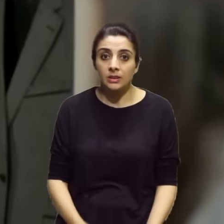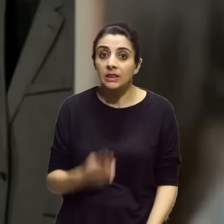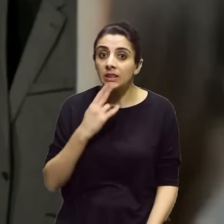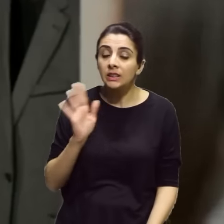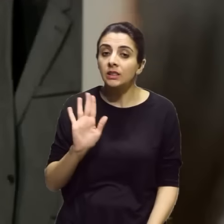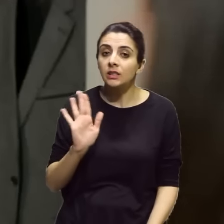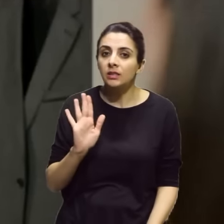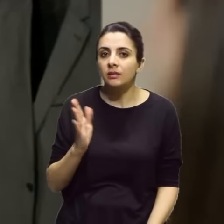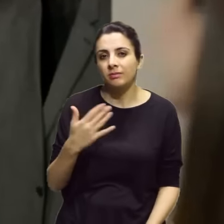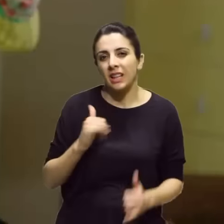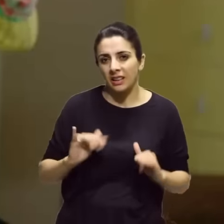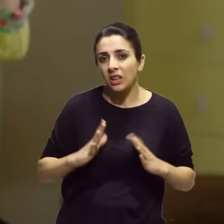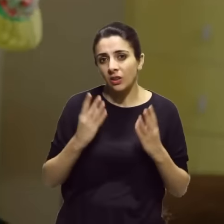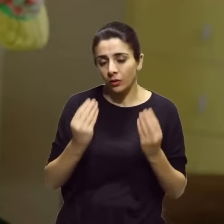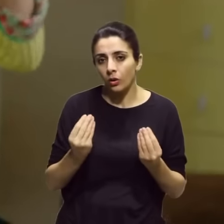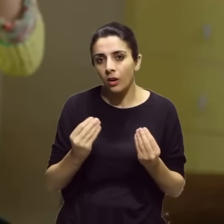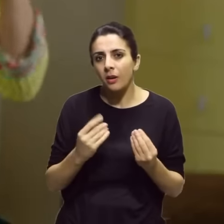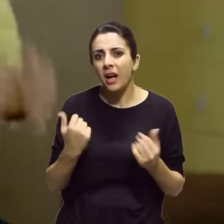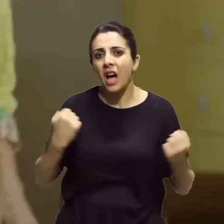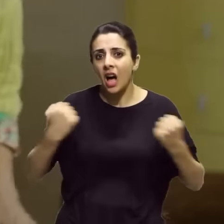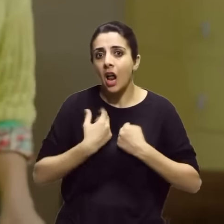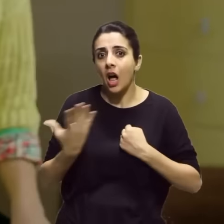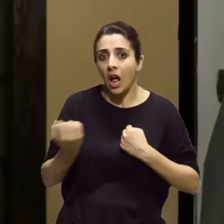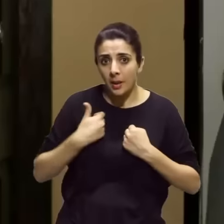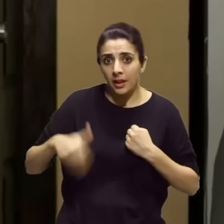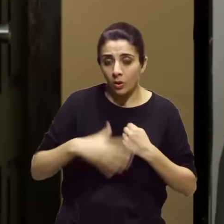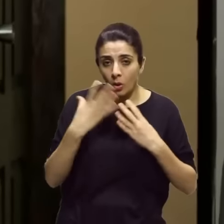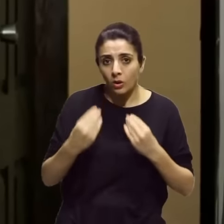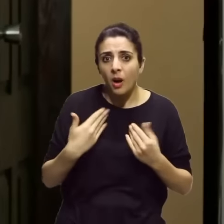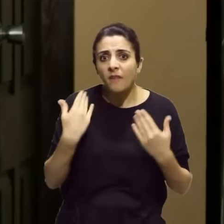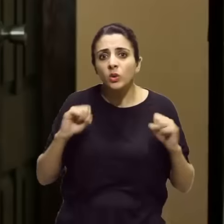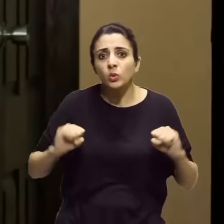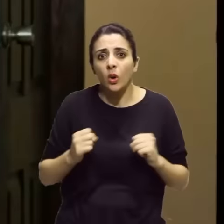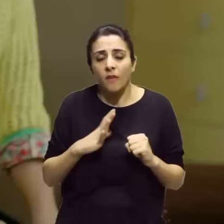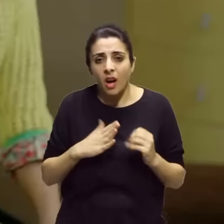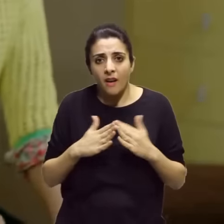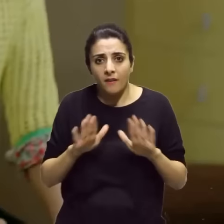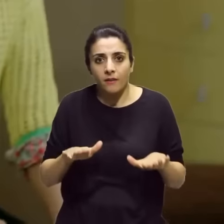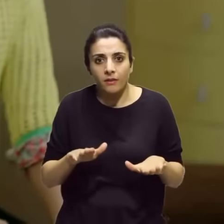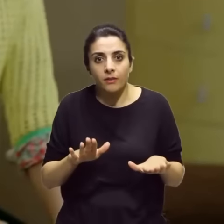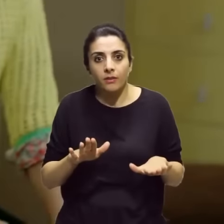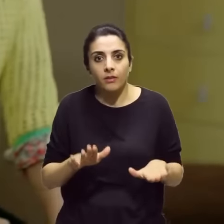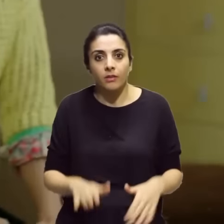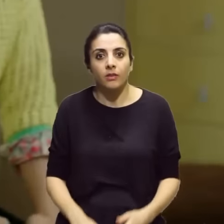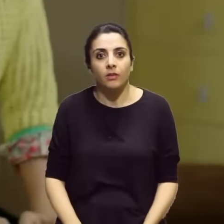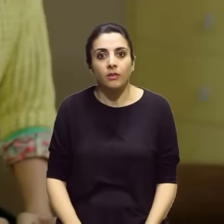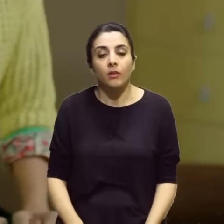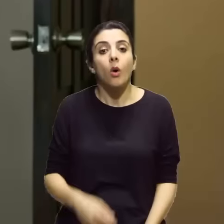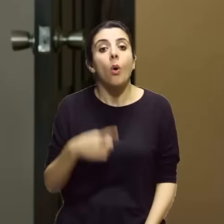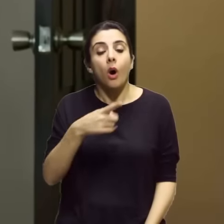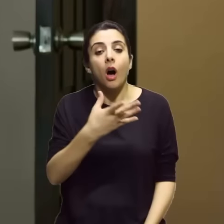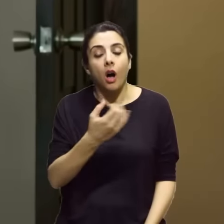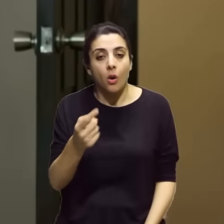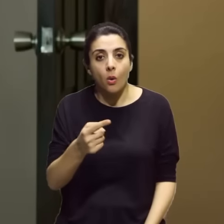Kızlar. Ay sizi rahatsız ediyorum ama şurada bir hırkan vardı, onu alıp çıkacağım. Bugün soğuk ev biraz ha. Ayşem kaş göz etti. Oradan al.